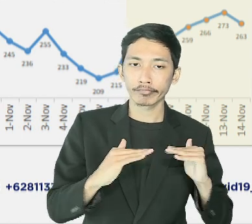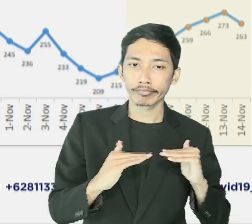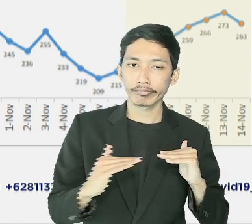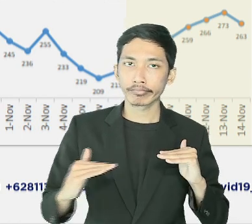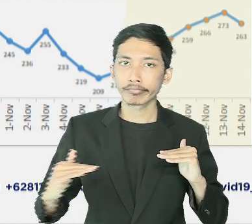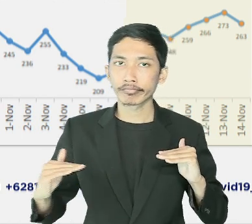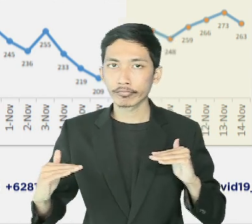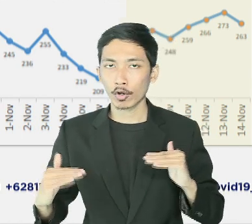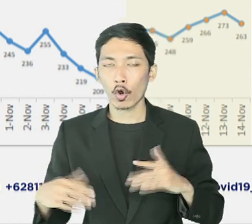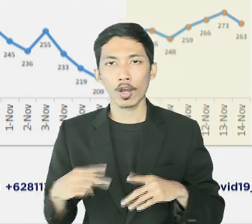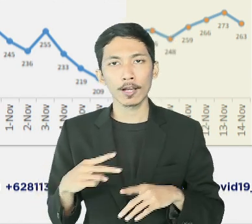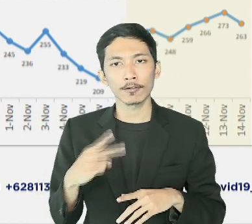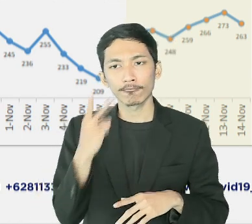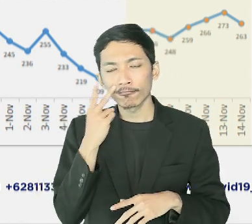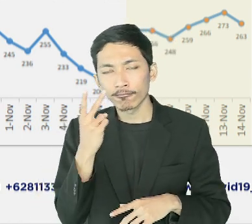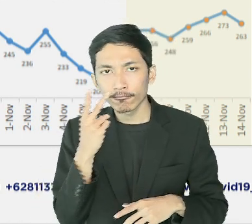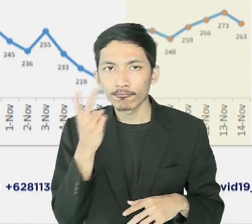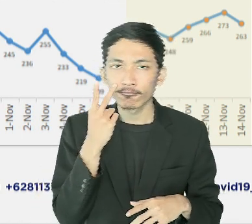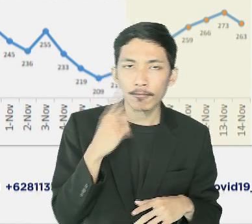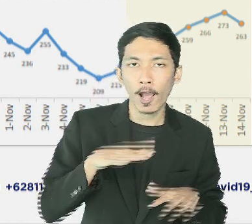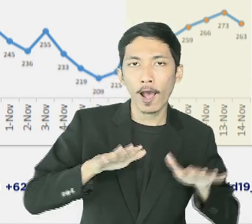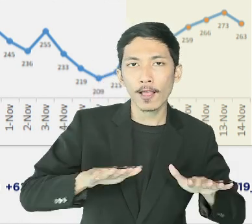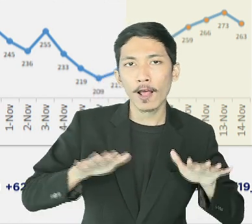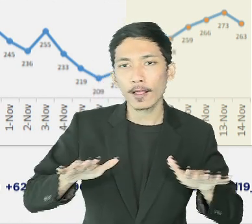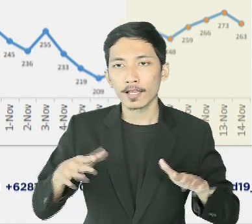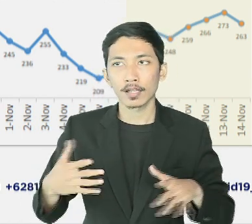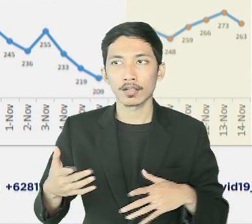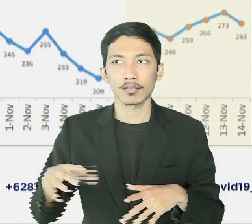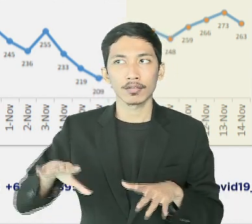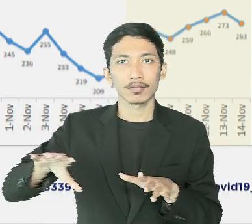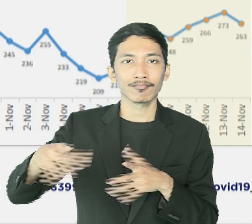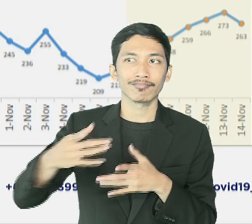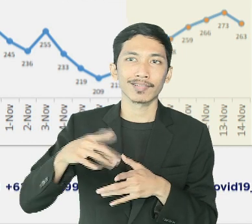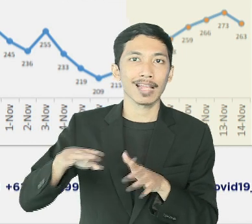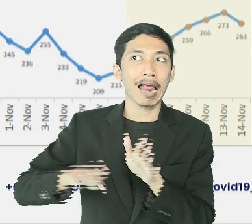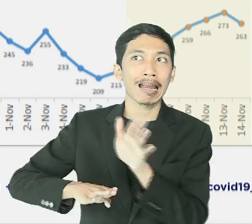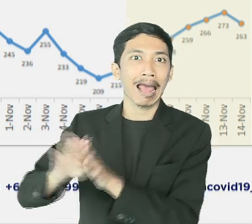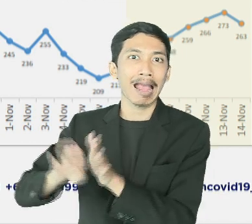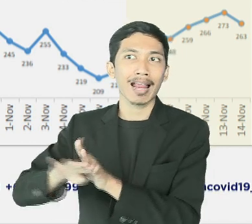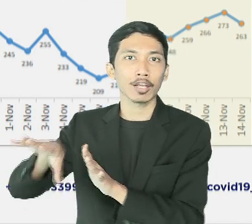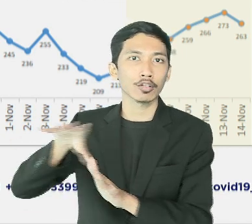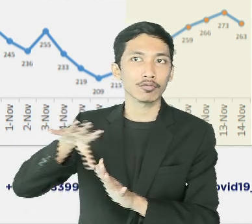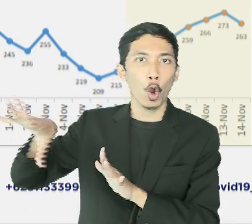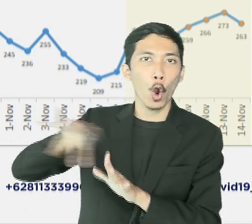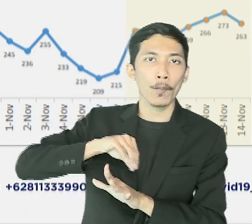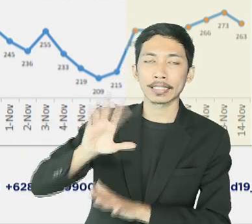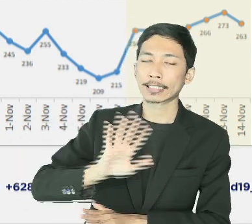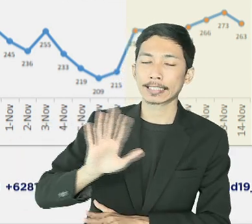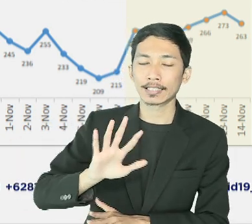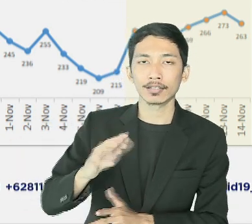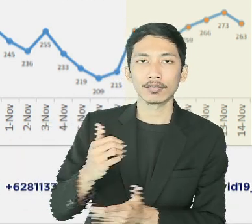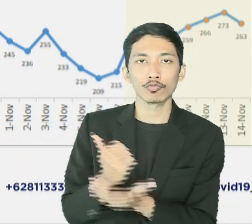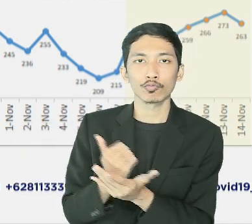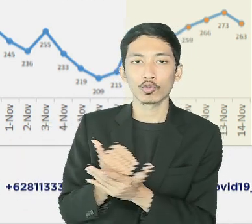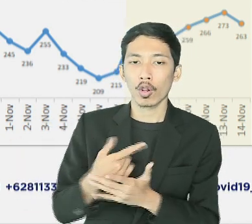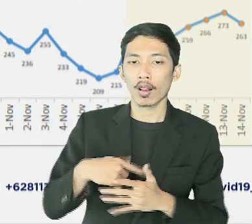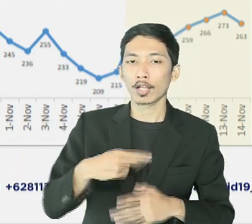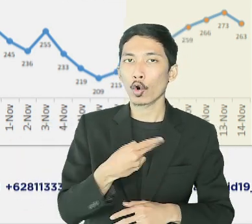kehati-hatian, agar kita tidak ikut mengalami lonjakan kasus kembali seperti negara-negara yang saya sebutkan